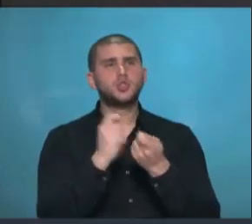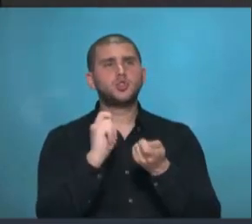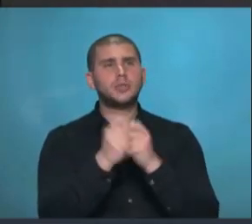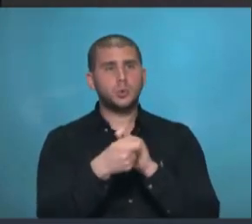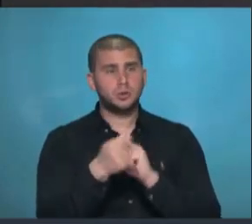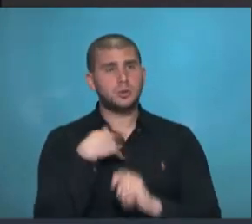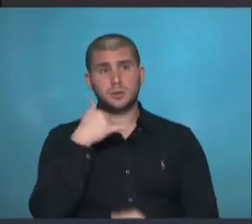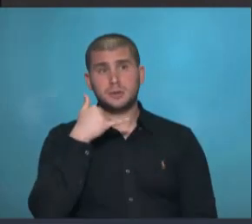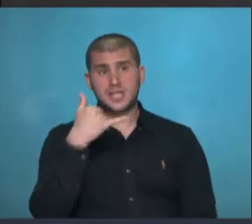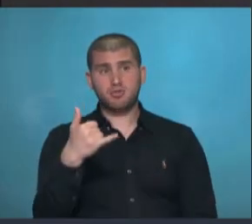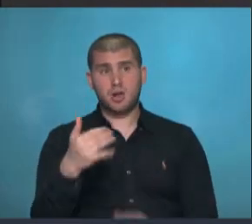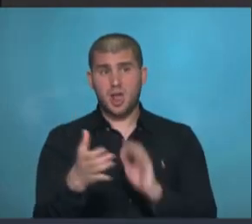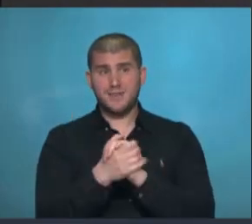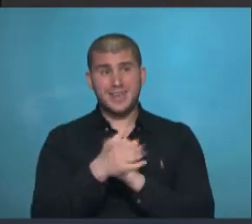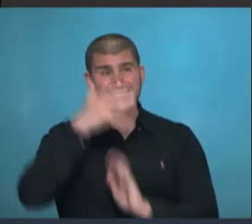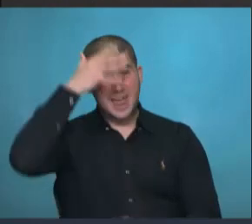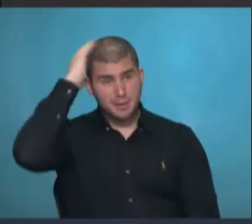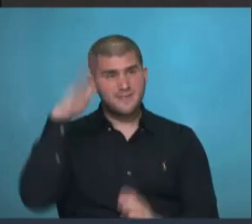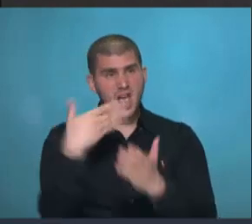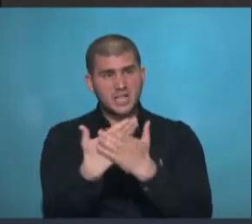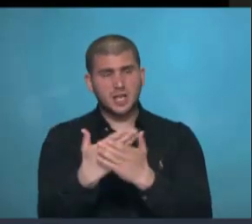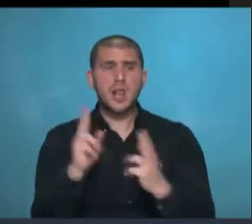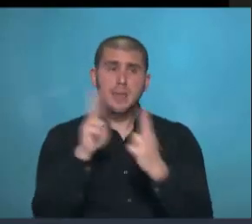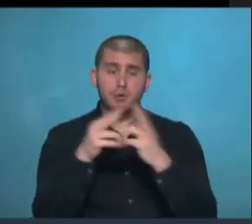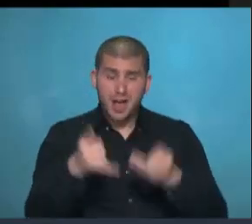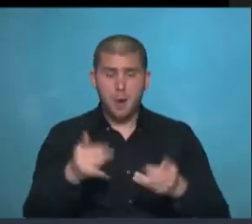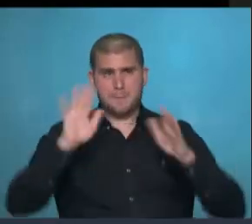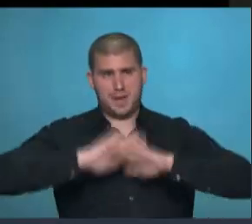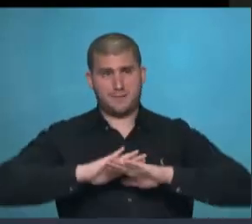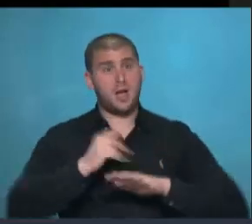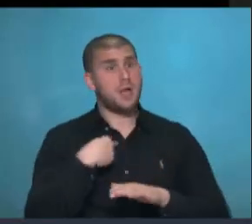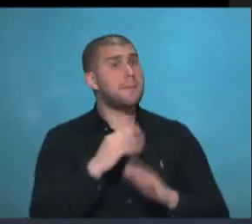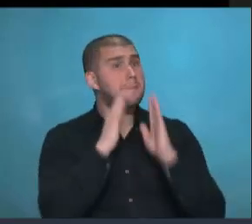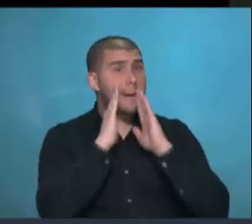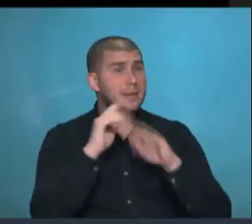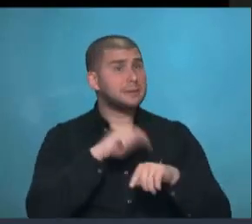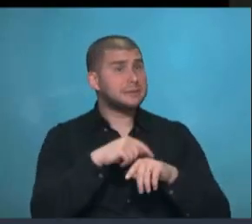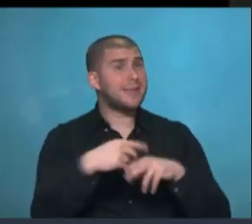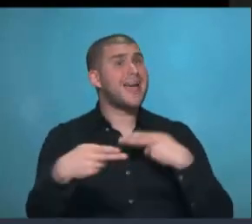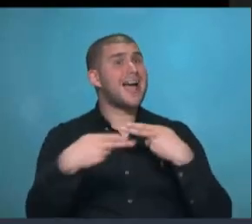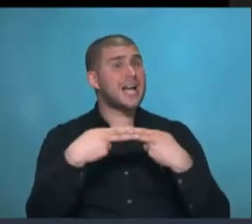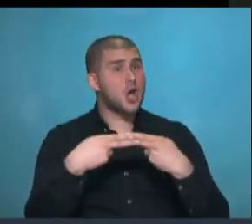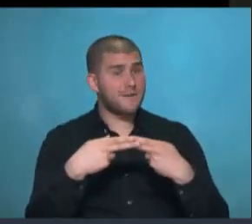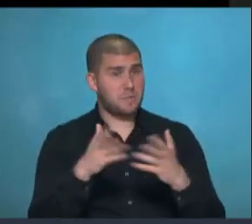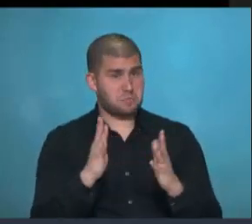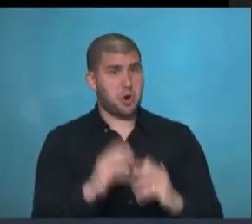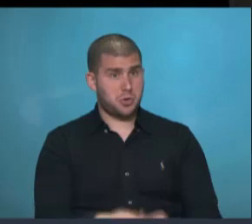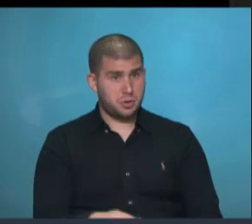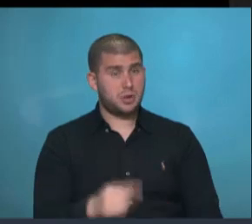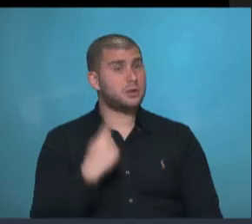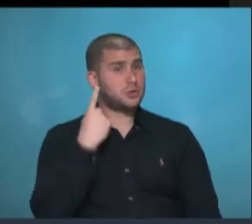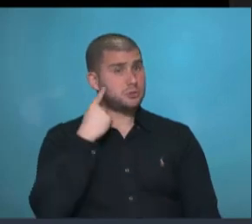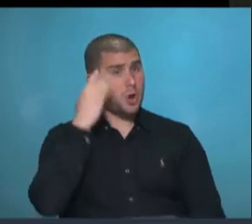אתקשר לחברי יאיר לפיד ויציע לו להיפגש עוד הערב. ואני מאמין שבזמן הקרוב ביותר נשמע